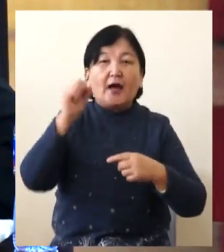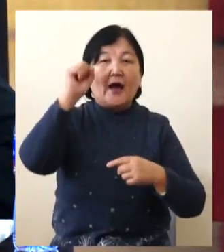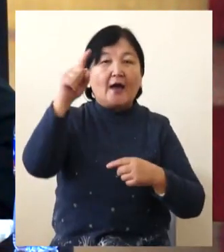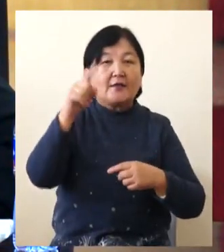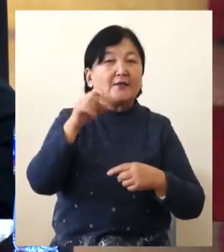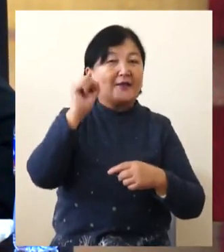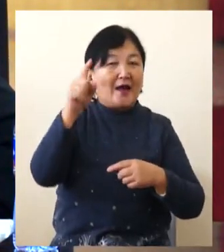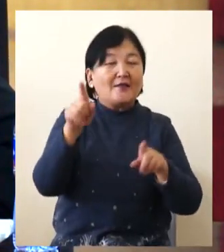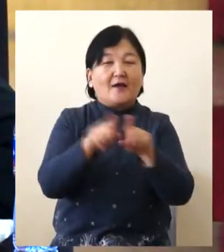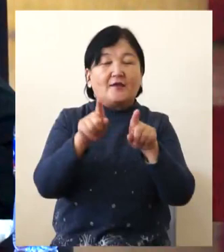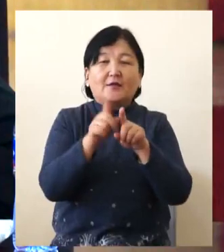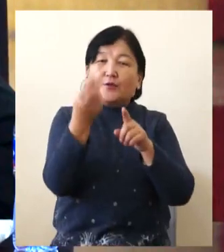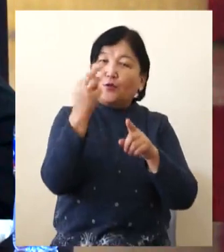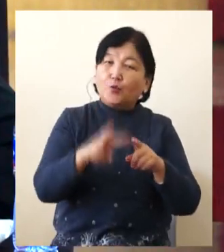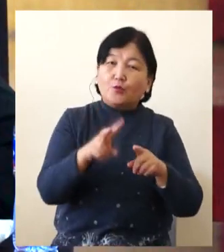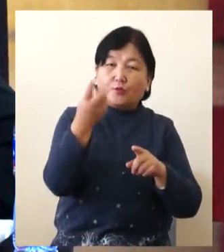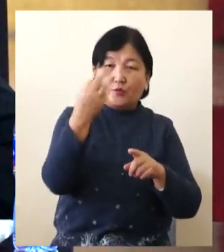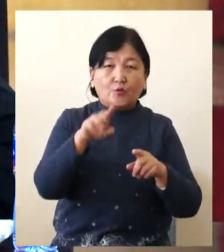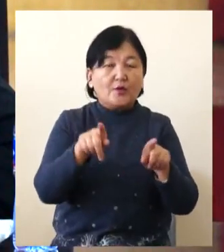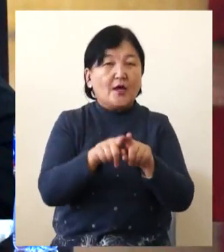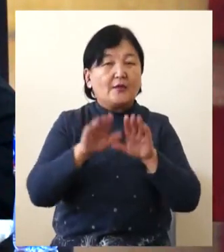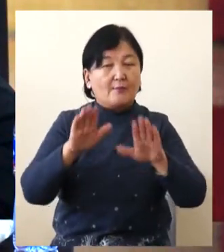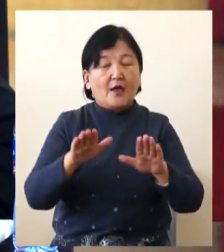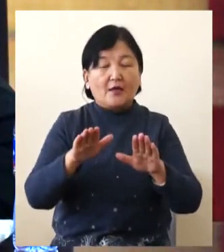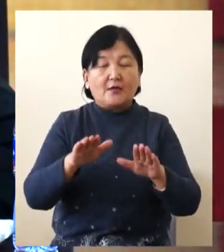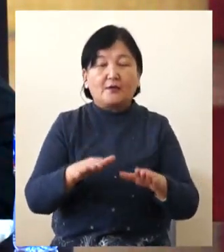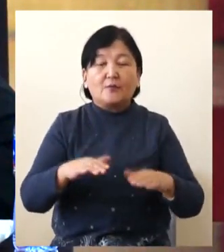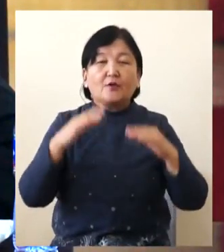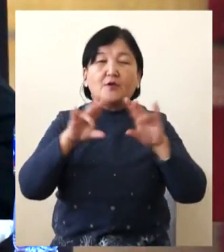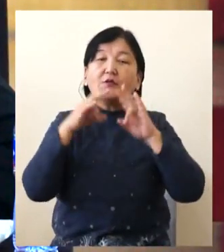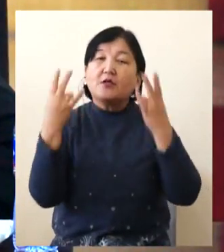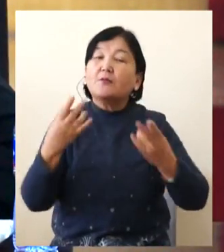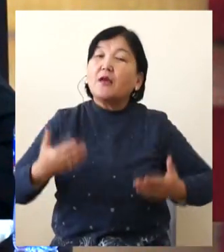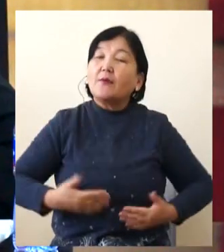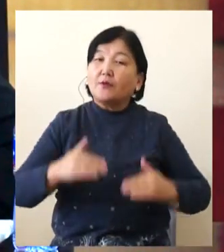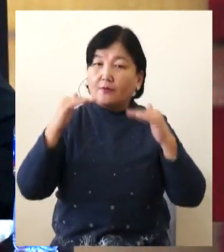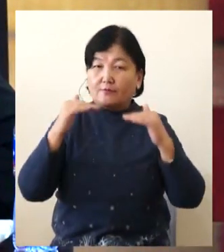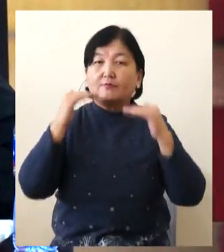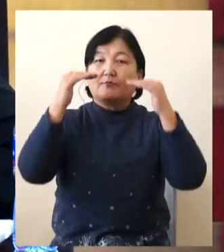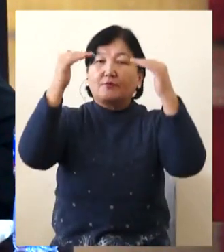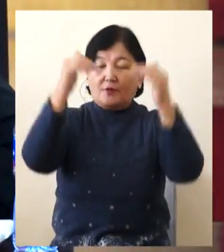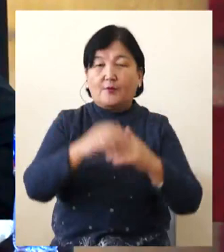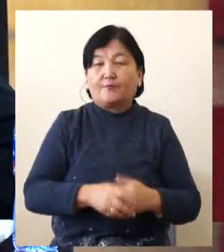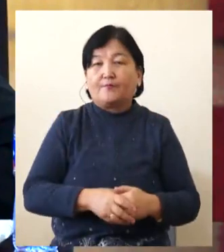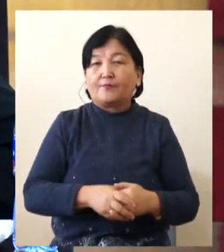шиг дүүн зүү шиг аав ээж нь тийм маягаар урагшаа явах хэрэгтэй байгаа. А энэ процессор бид явж байгаа.